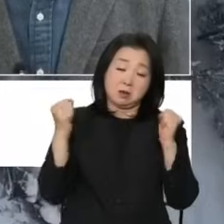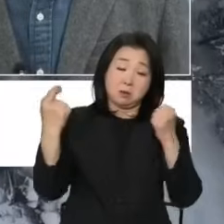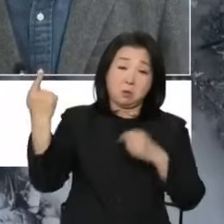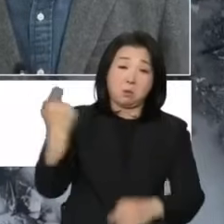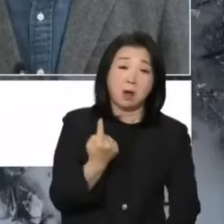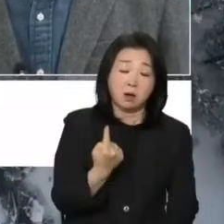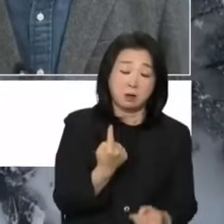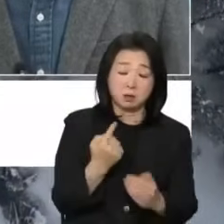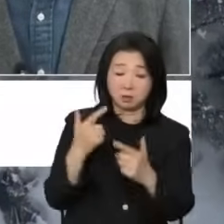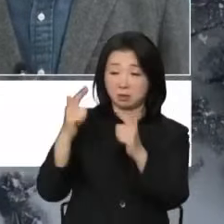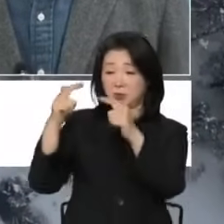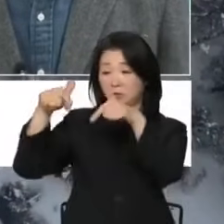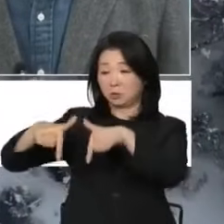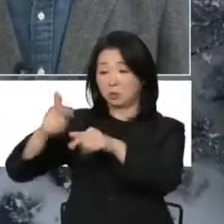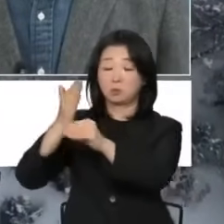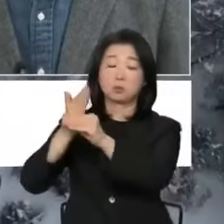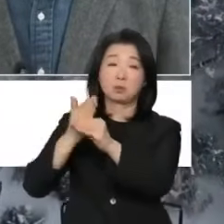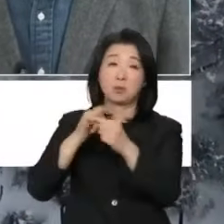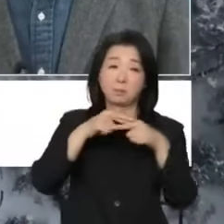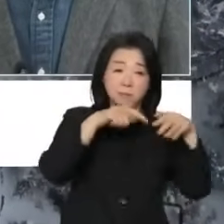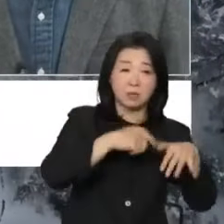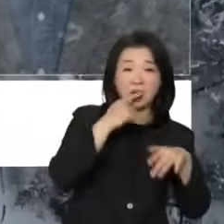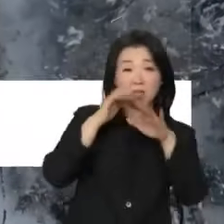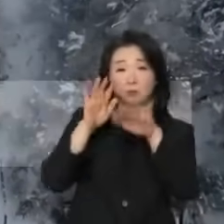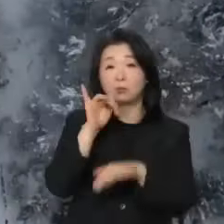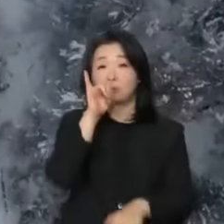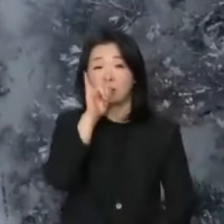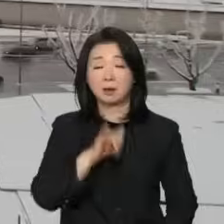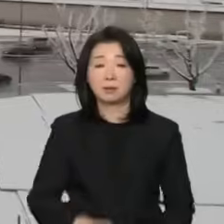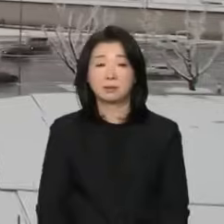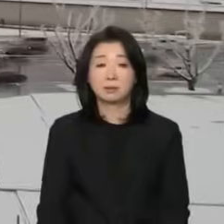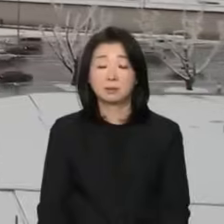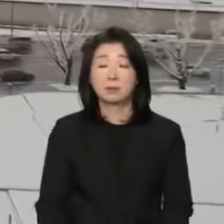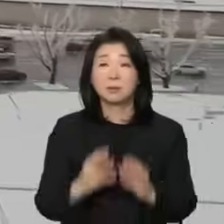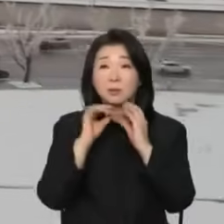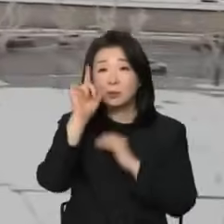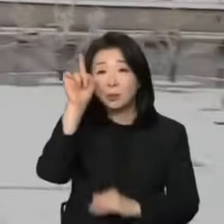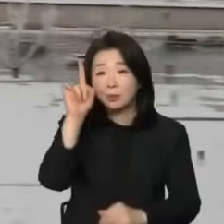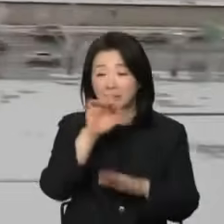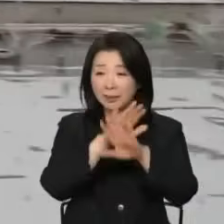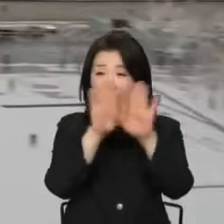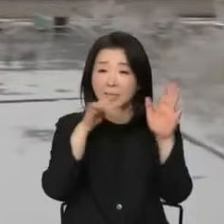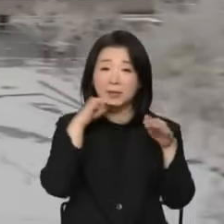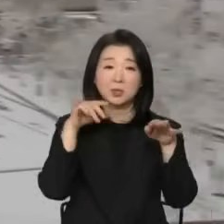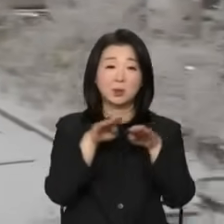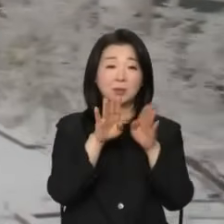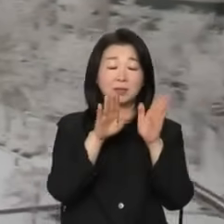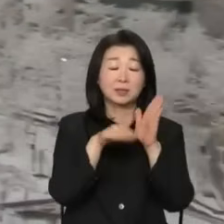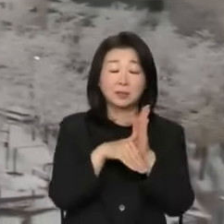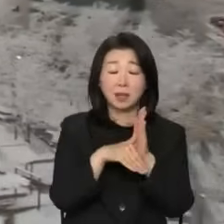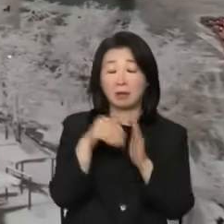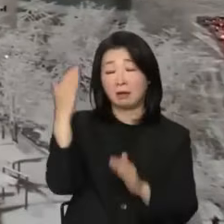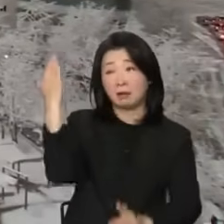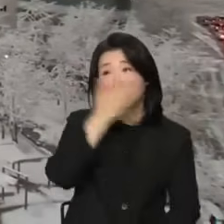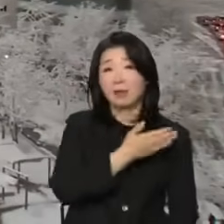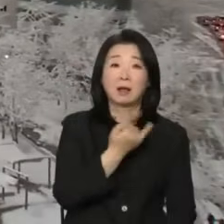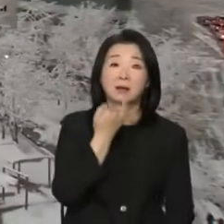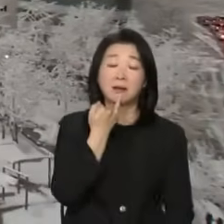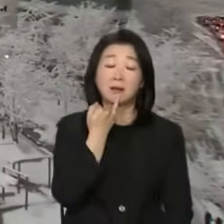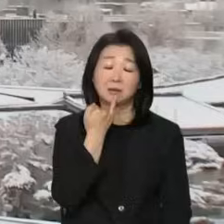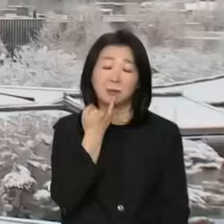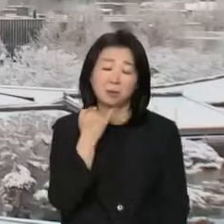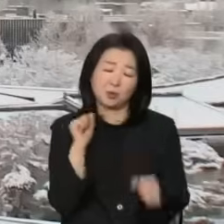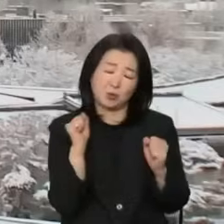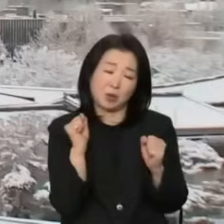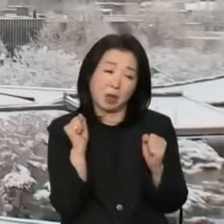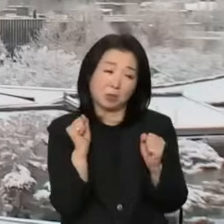서쪽 지역을 중심으로 비 또는 눈이 내리겠습니다. 토요일인 내일 낮부터 일요일 사이엔 날이 개면서 추위가